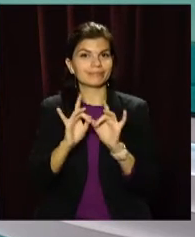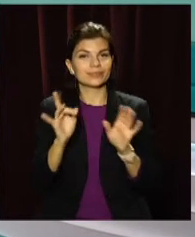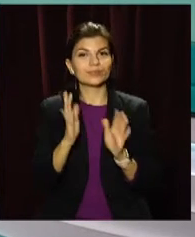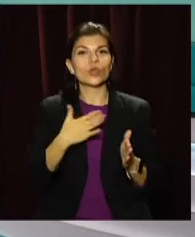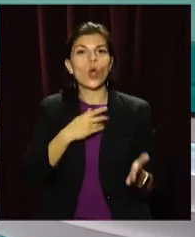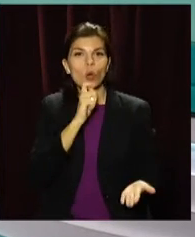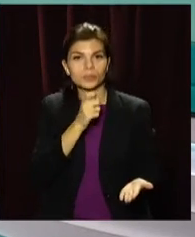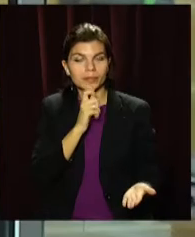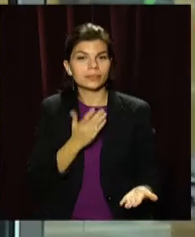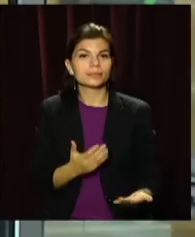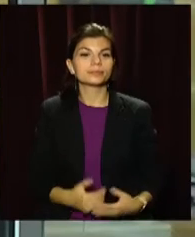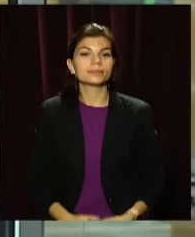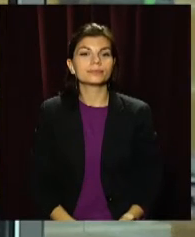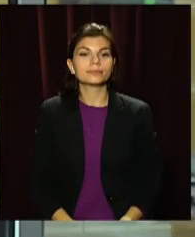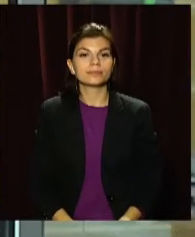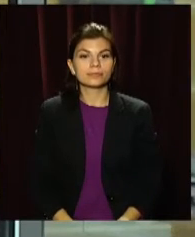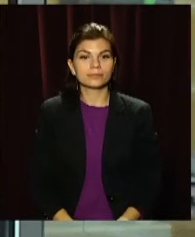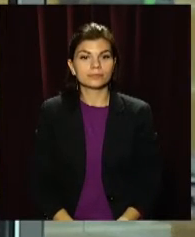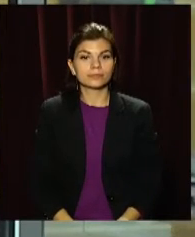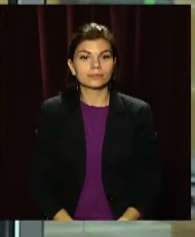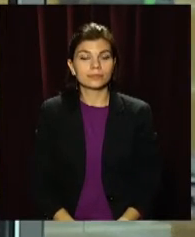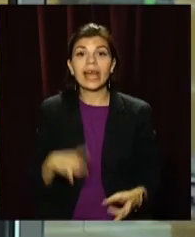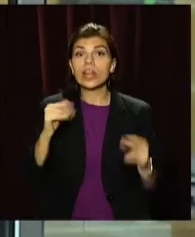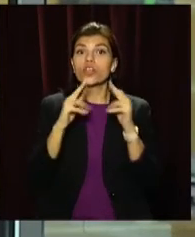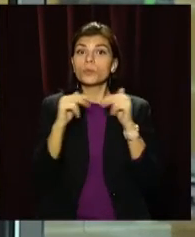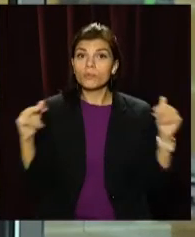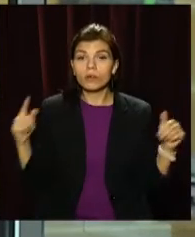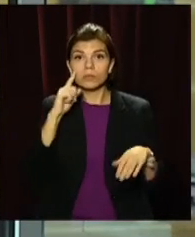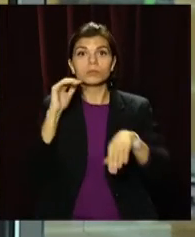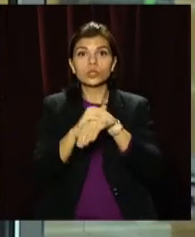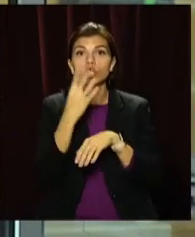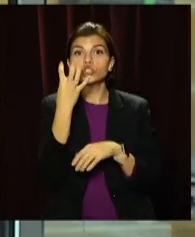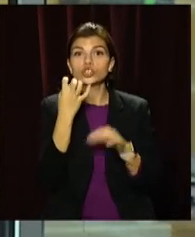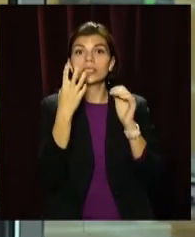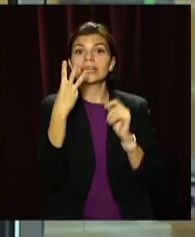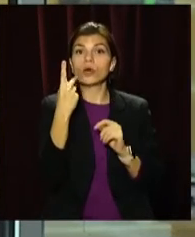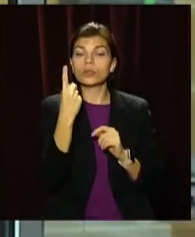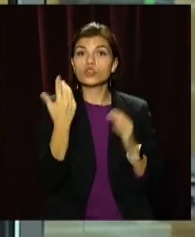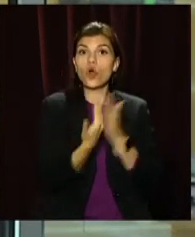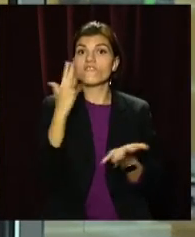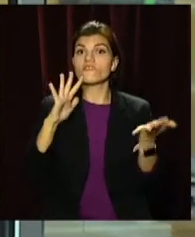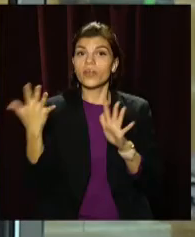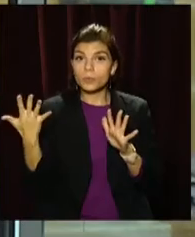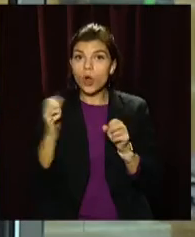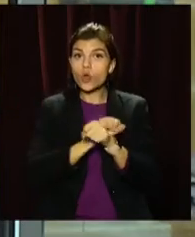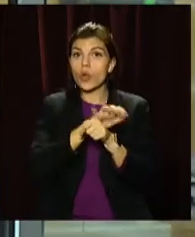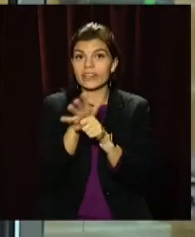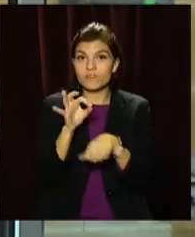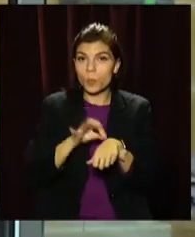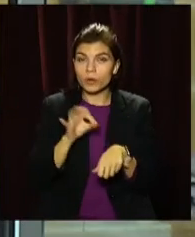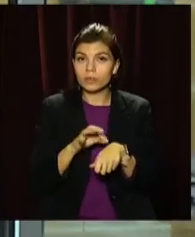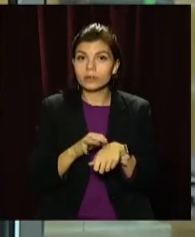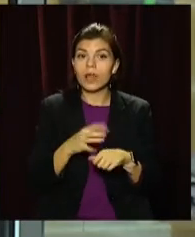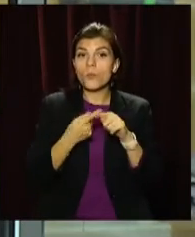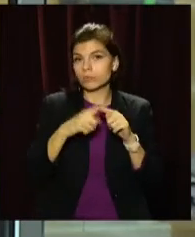наші кореспонденти. На Дніпропетровщині зафіксували 431 новий випадок коронавірусної